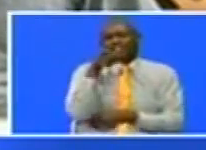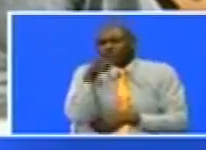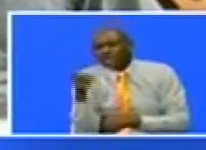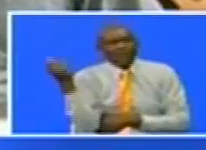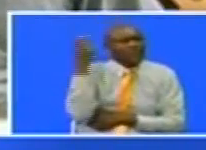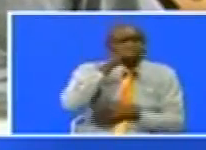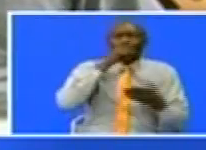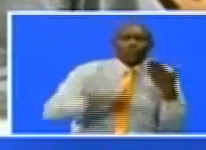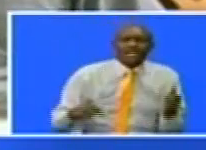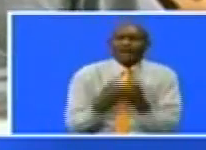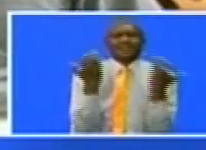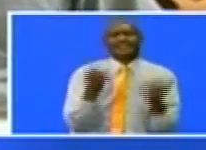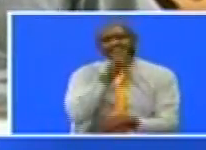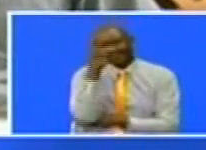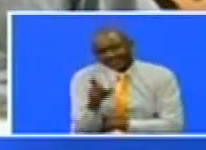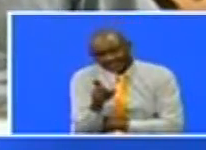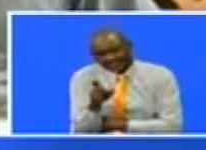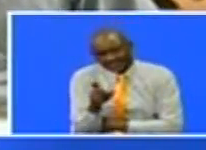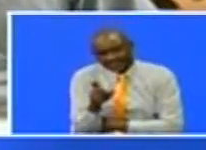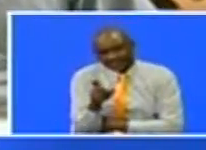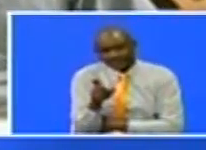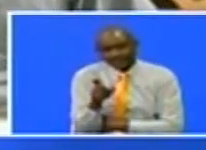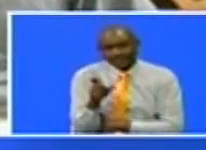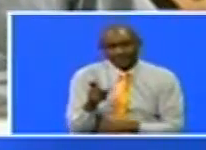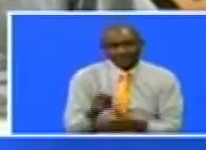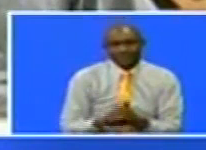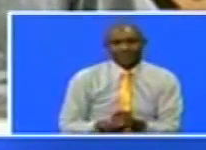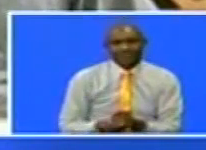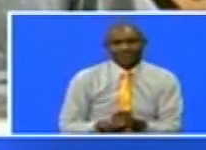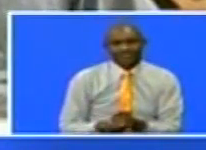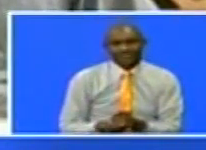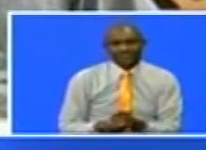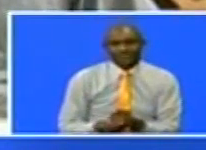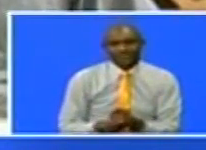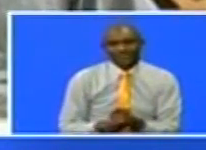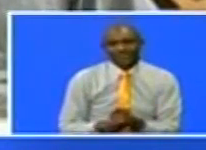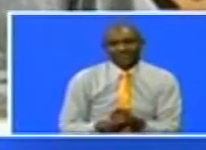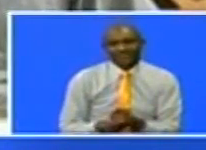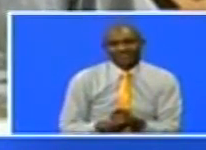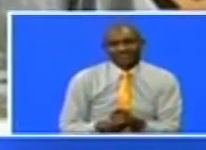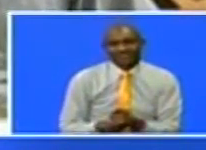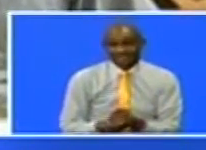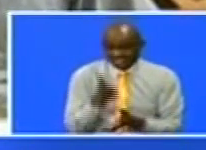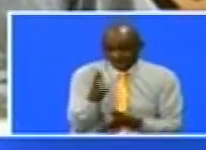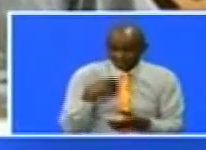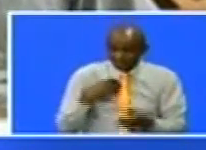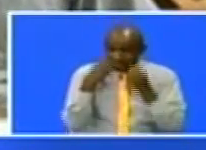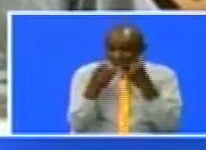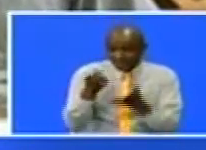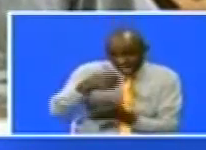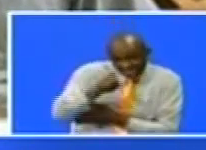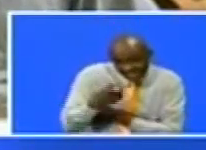ilienda kuhusiana na uchaguzi huu mdogo wa eneo bunge la Malindi. Moja kwa moja basi, Niko Mbua, naomba uarifu tu watazamaji